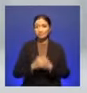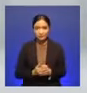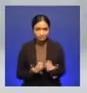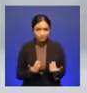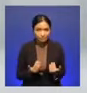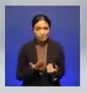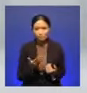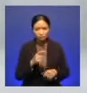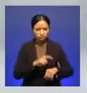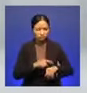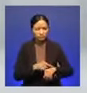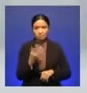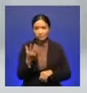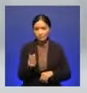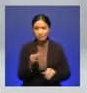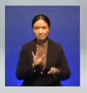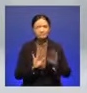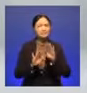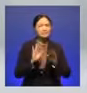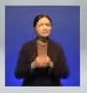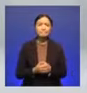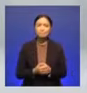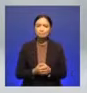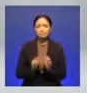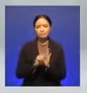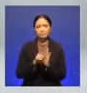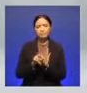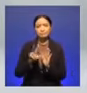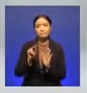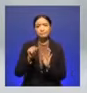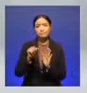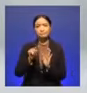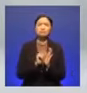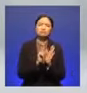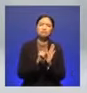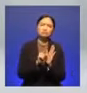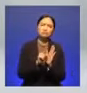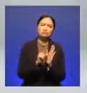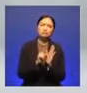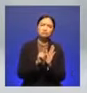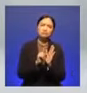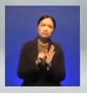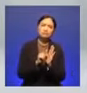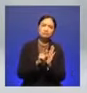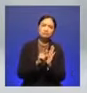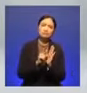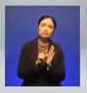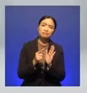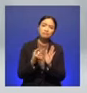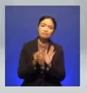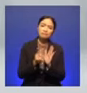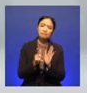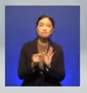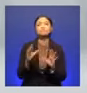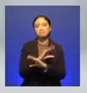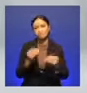นนี้ก็น่าจะเหลือเวลาอีกประมาณสักครึ่งชั่วโมง20นาทีนะคะ15นาทีหลังเนี่ยน่าจะเป็นการแ